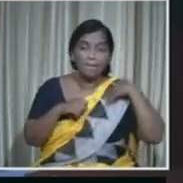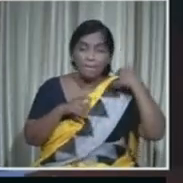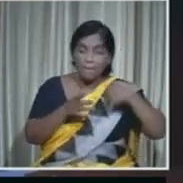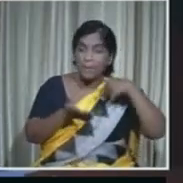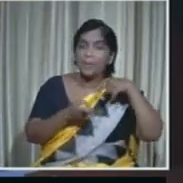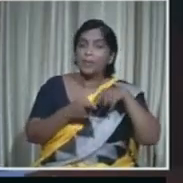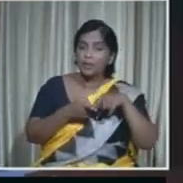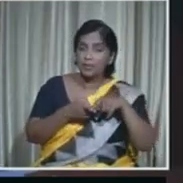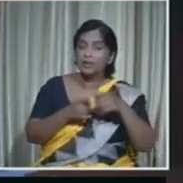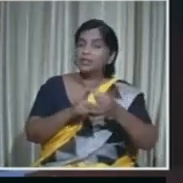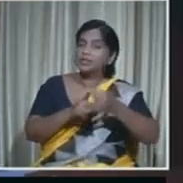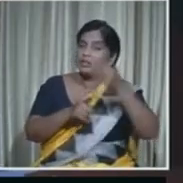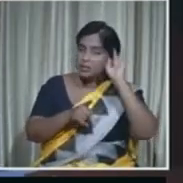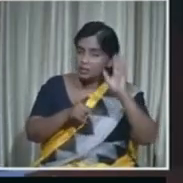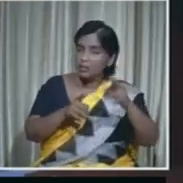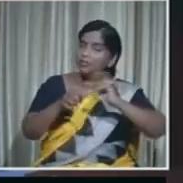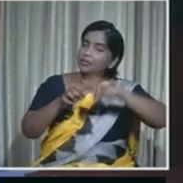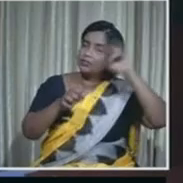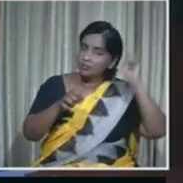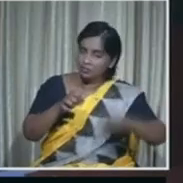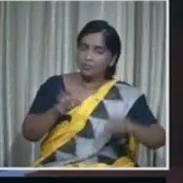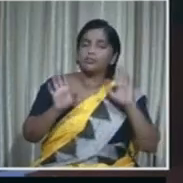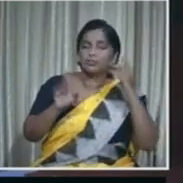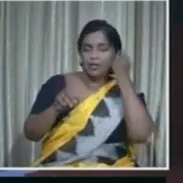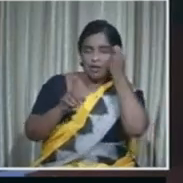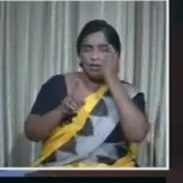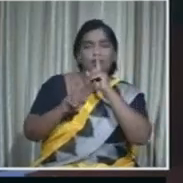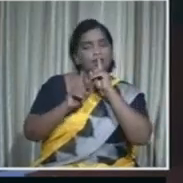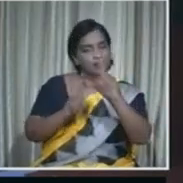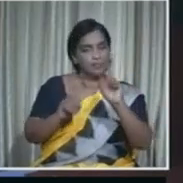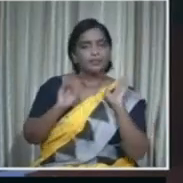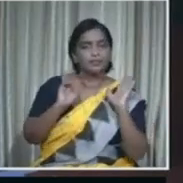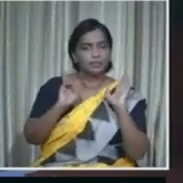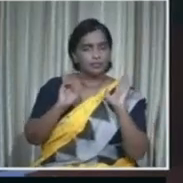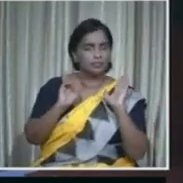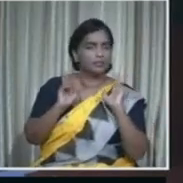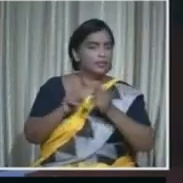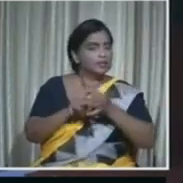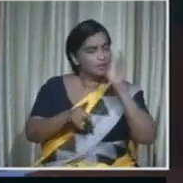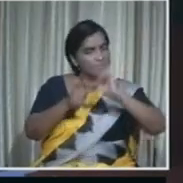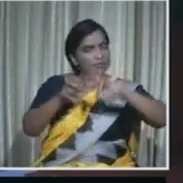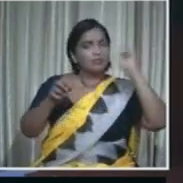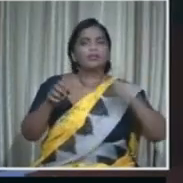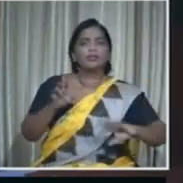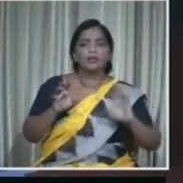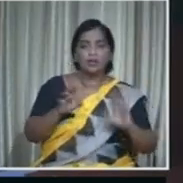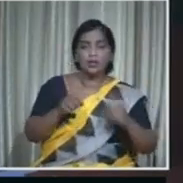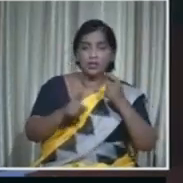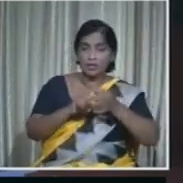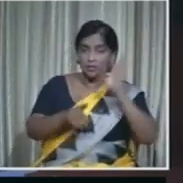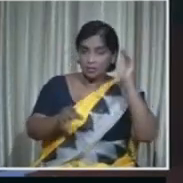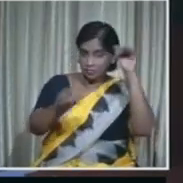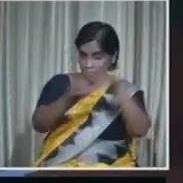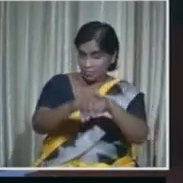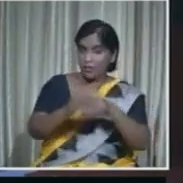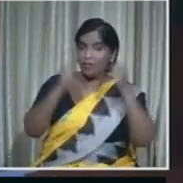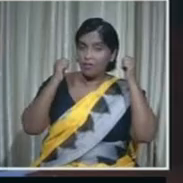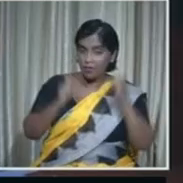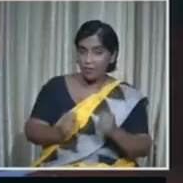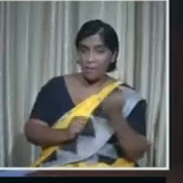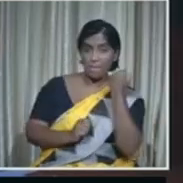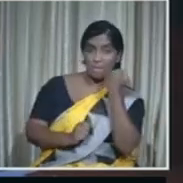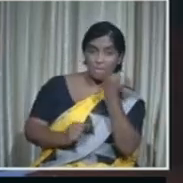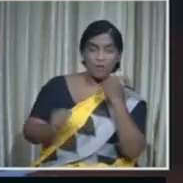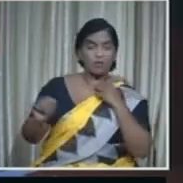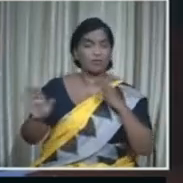केंद्रीय जनाधिपति वर इवत्न चोदना योजना ये जनाधिपति वर मे पुटे वाडिमी मे बलतल